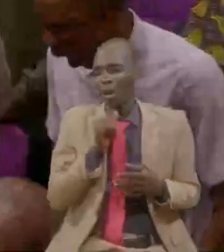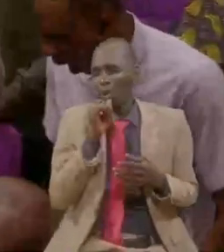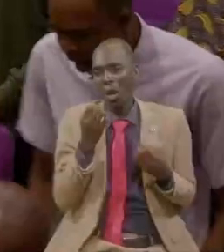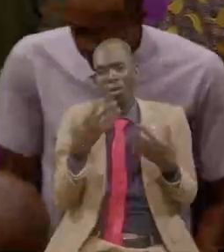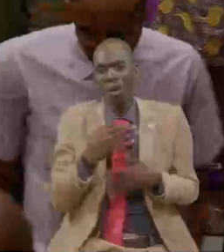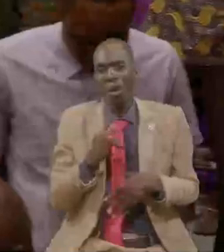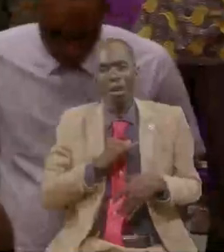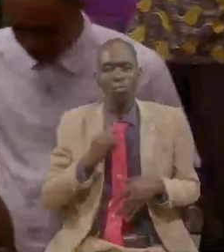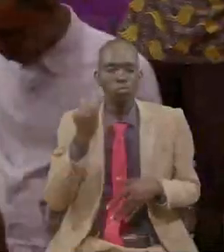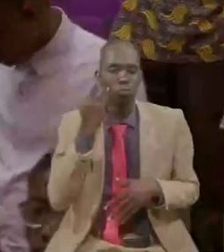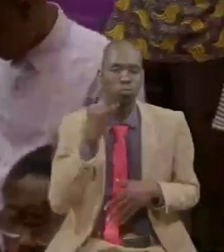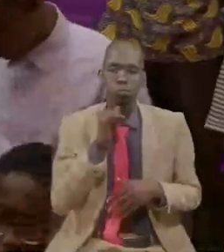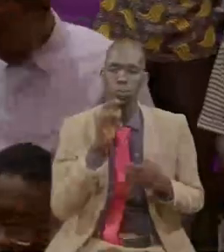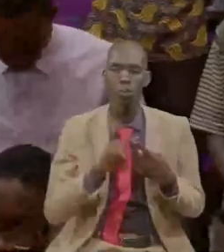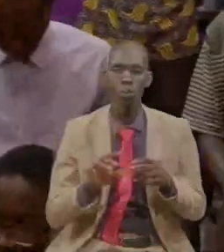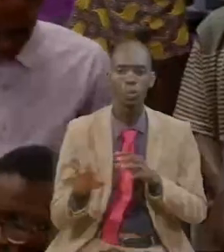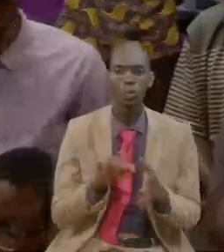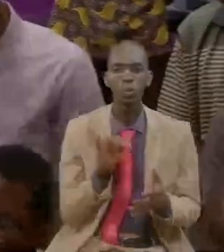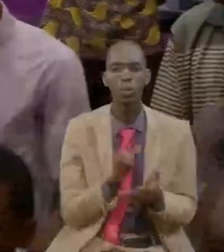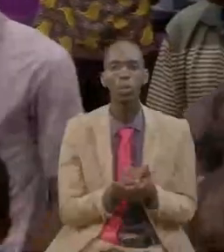peur. On ne doit pas faire cela.